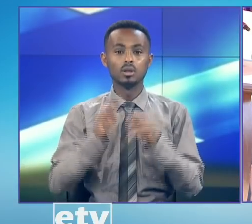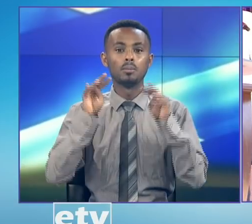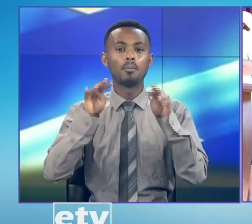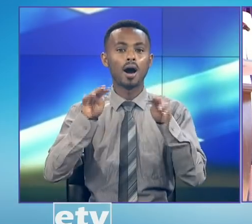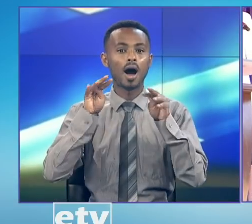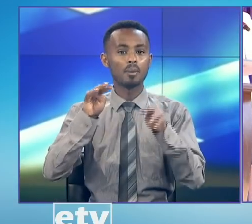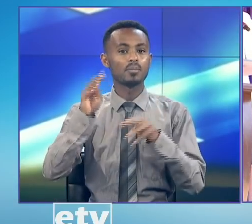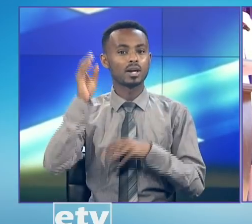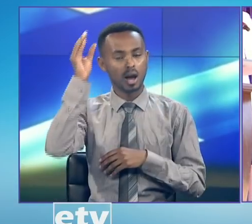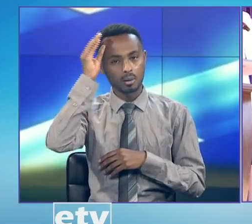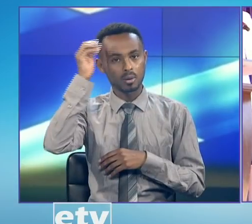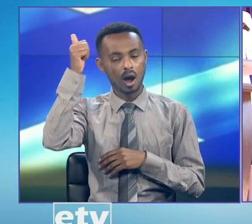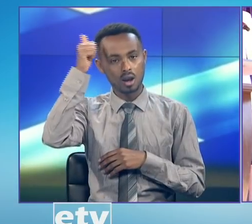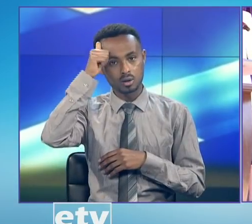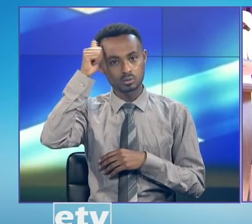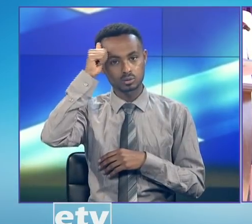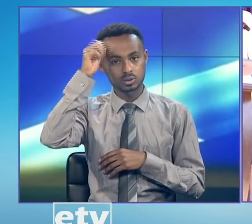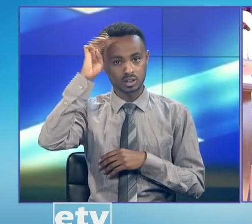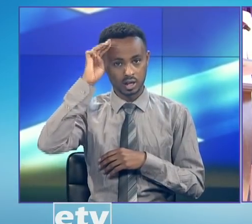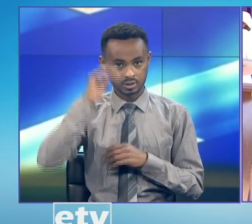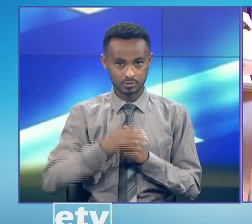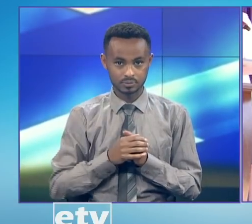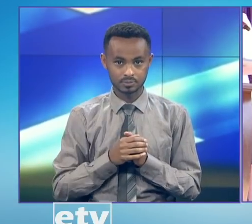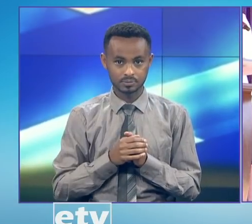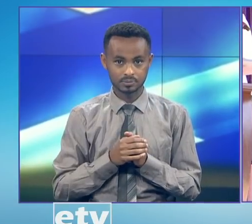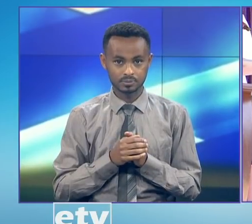መሐመድ ሐቢብ አለሙ ሲሳይ